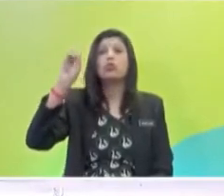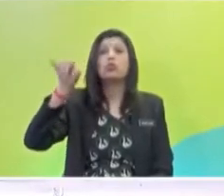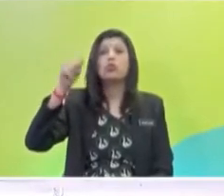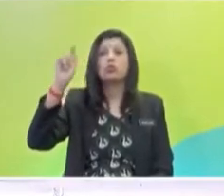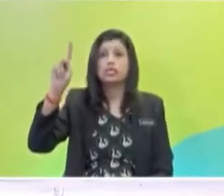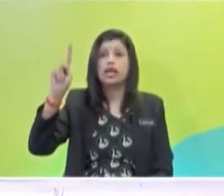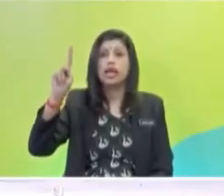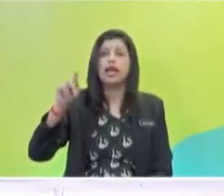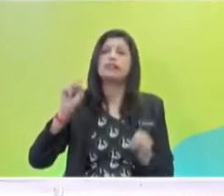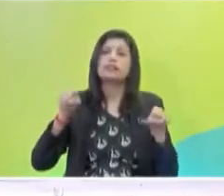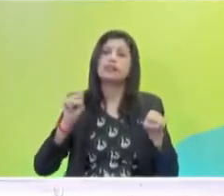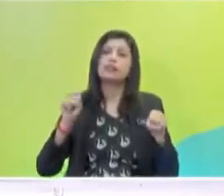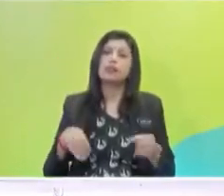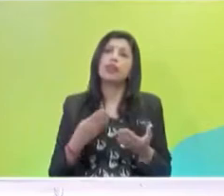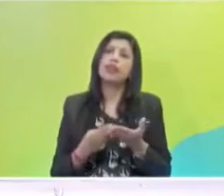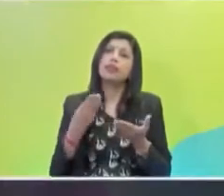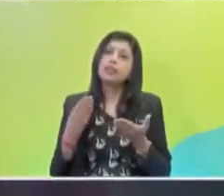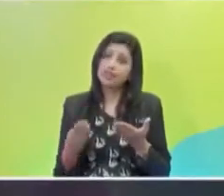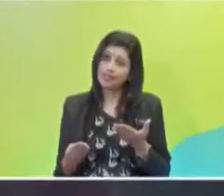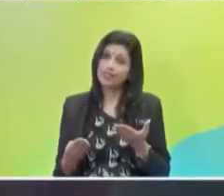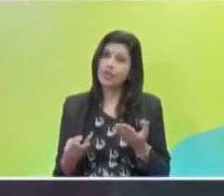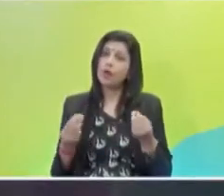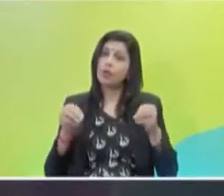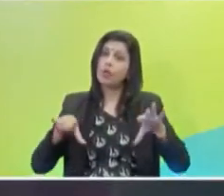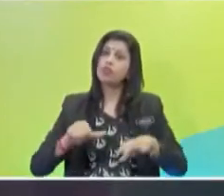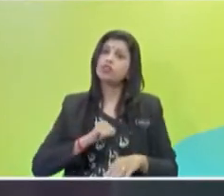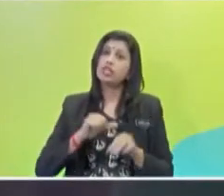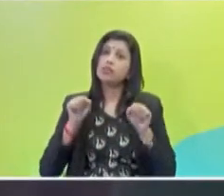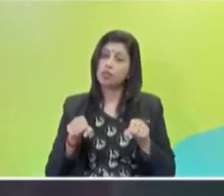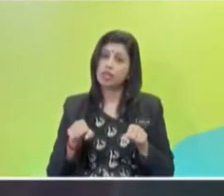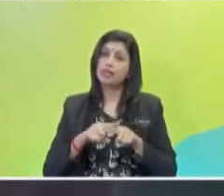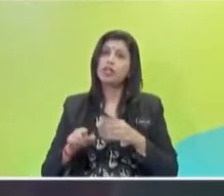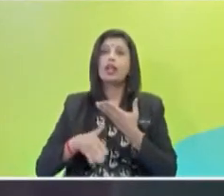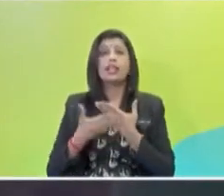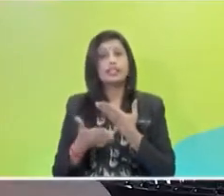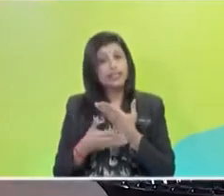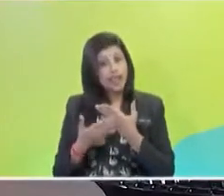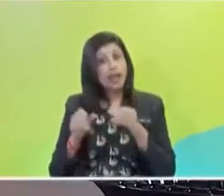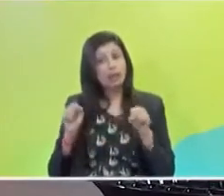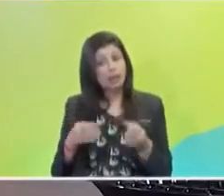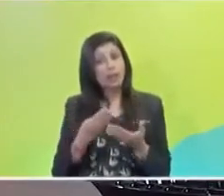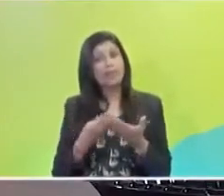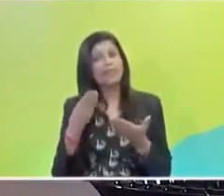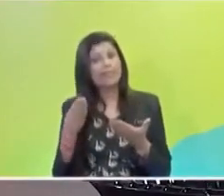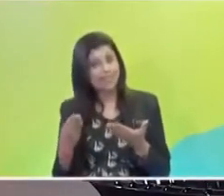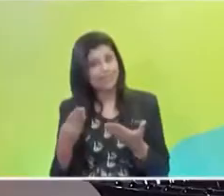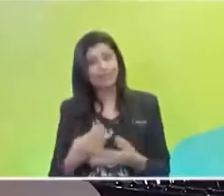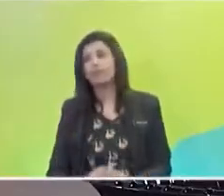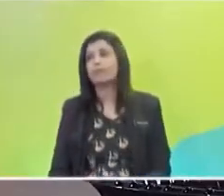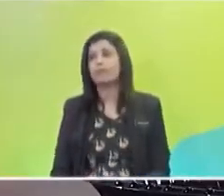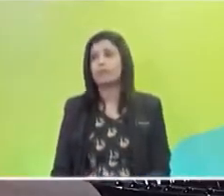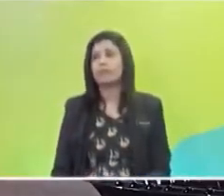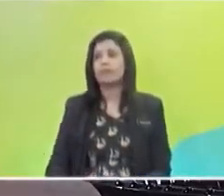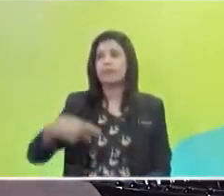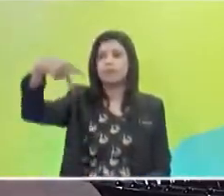siap. Dalam botol ni buka je tuang. Tuang. Okey. Jom kita tuangkan. Sedapnya buah rojak